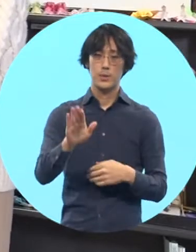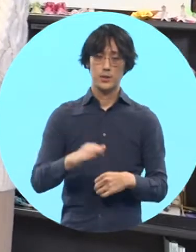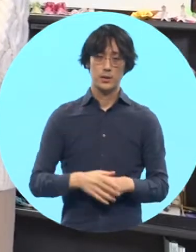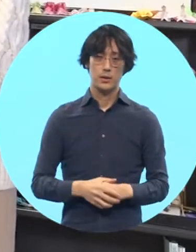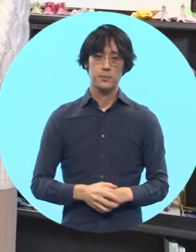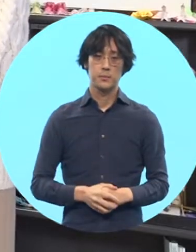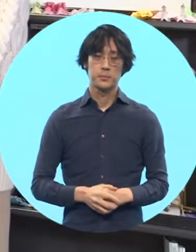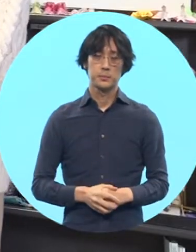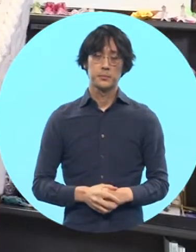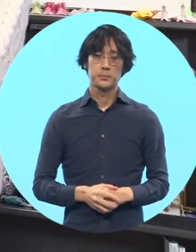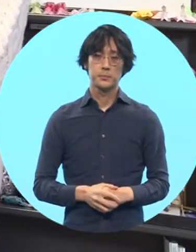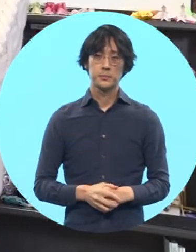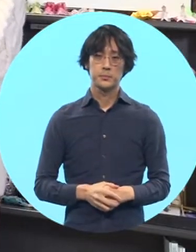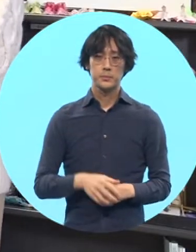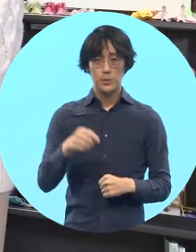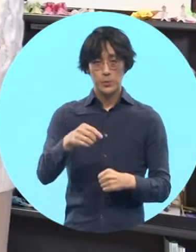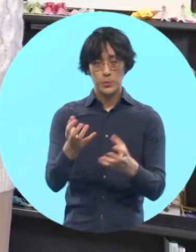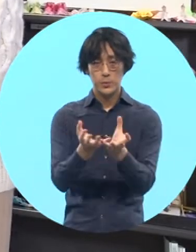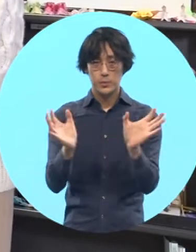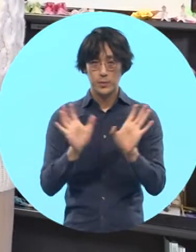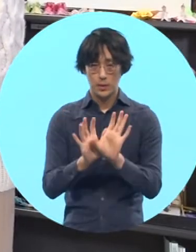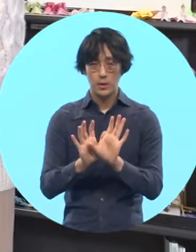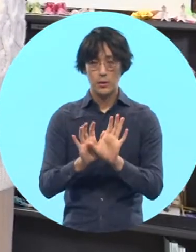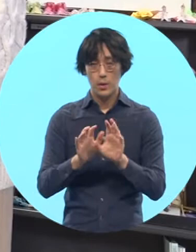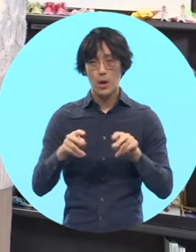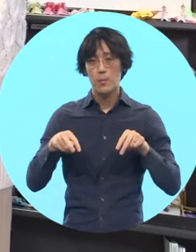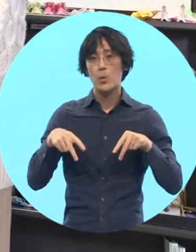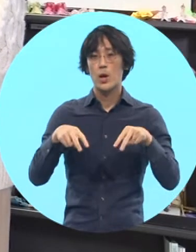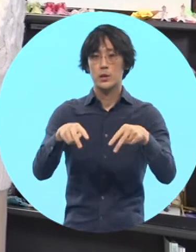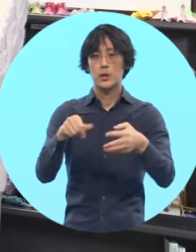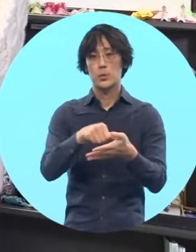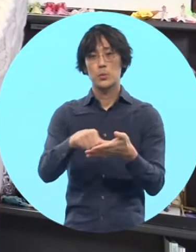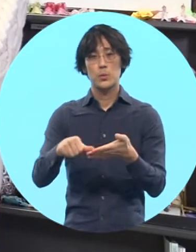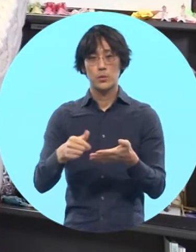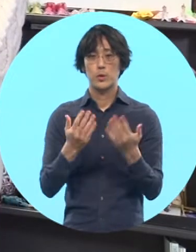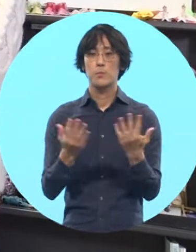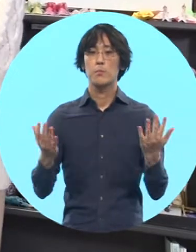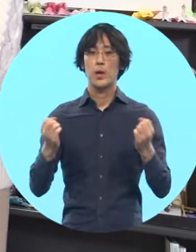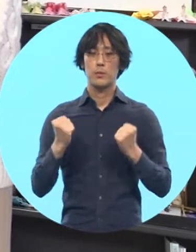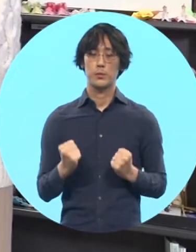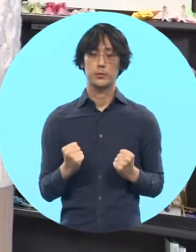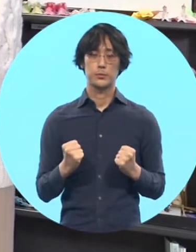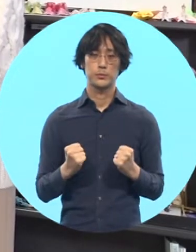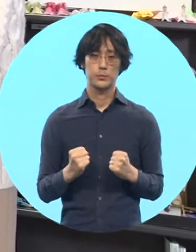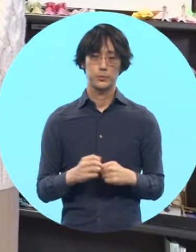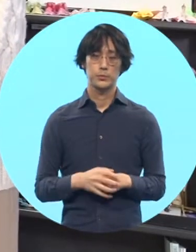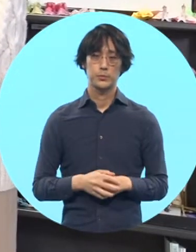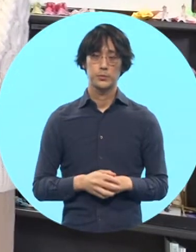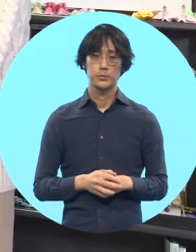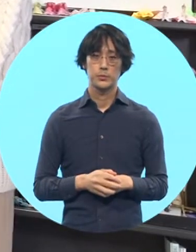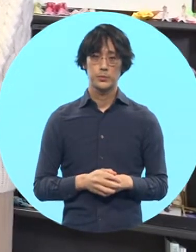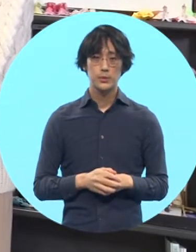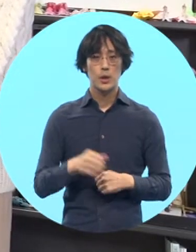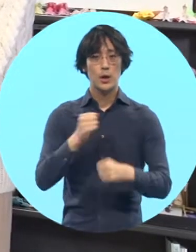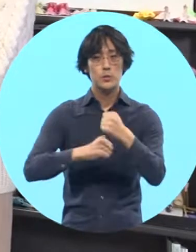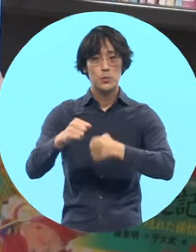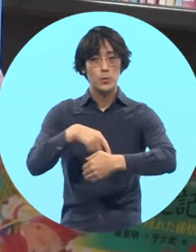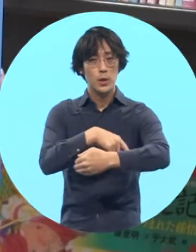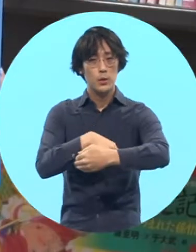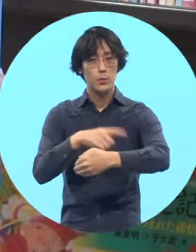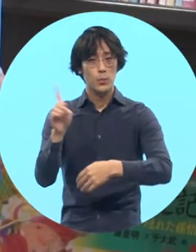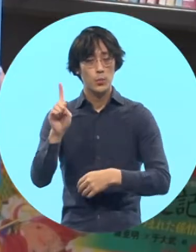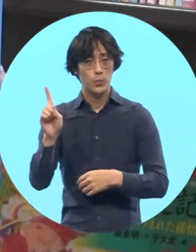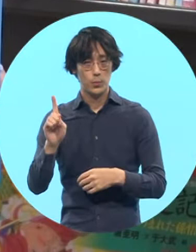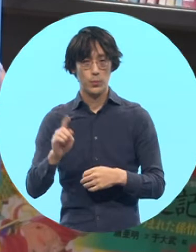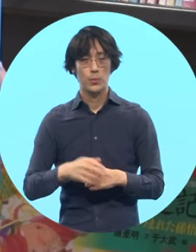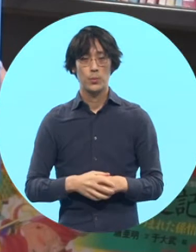国際交流財団では多くの方がボランティア登録をされているそうですね。 はい、 どういった活動をしているんですか？ はい、4